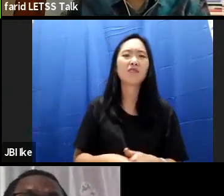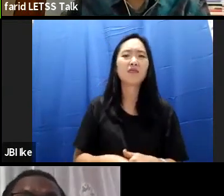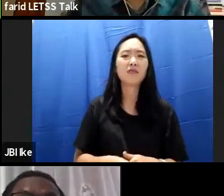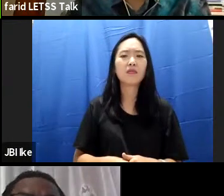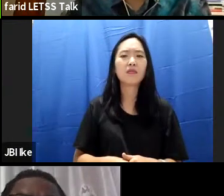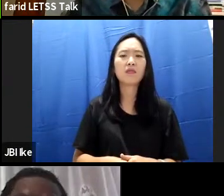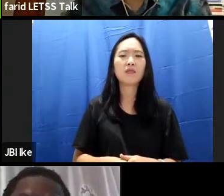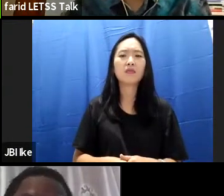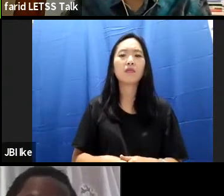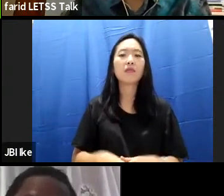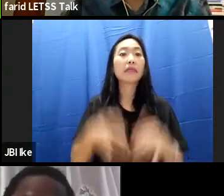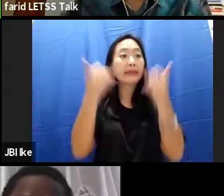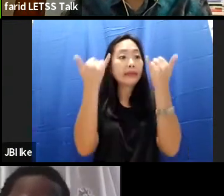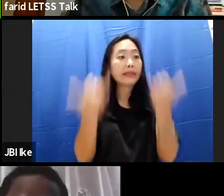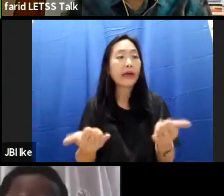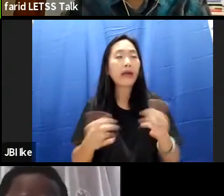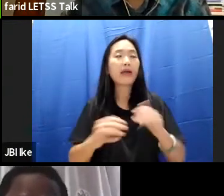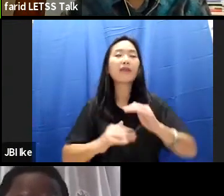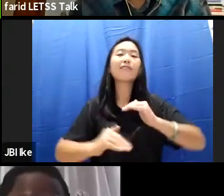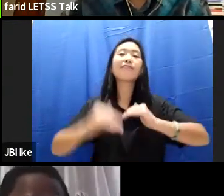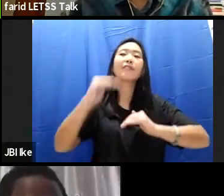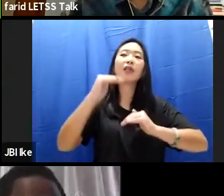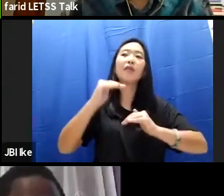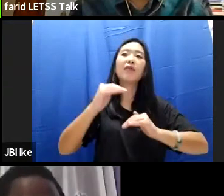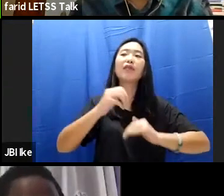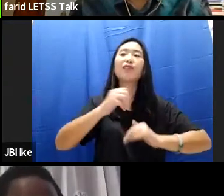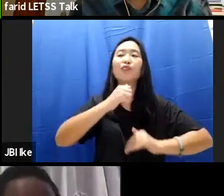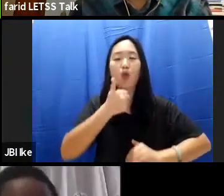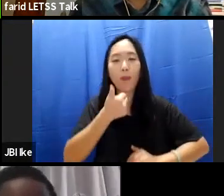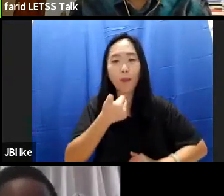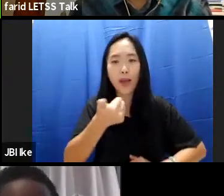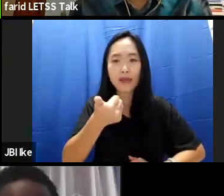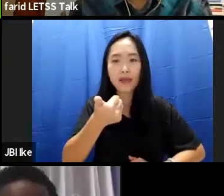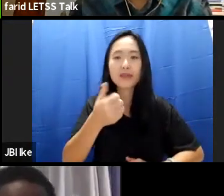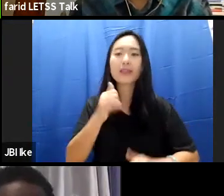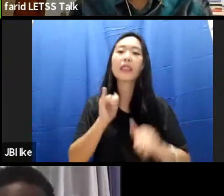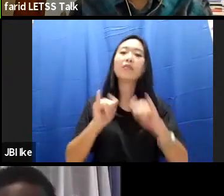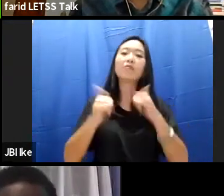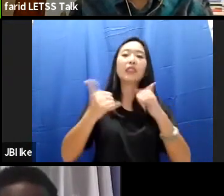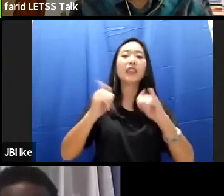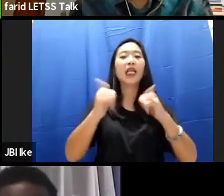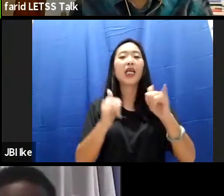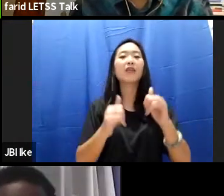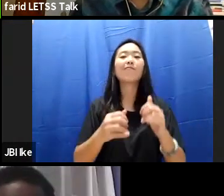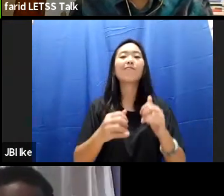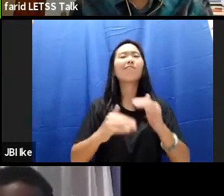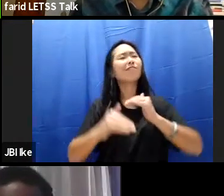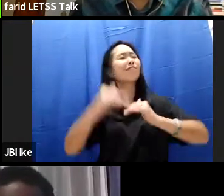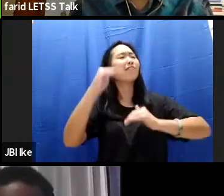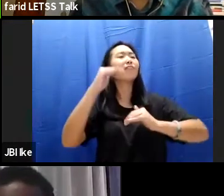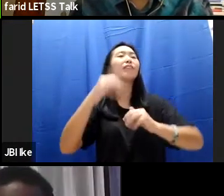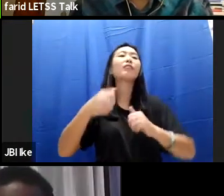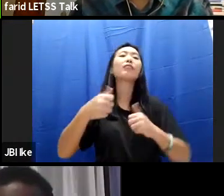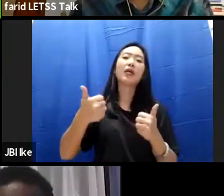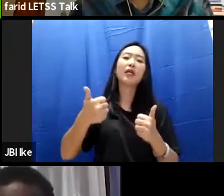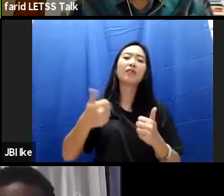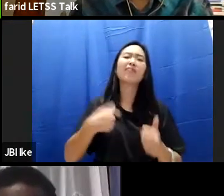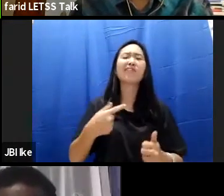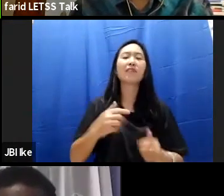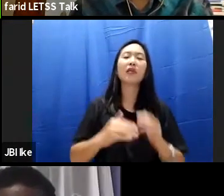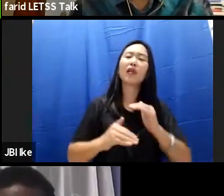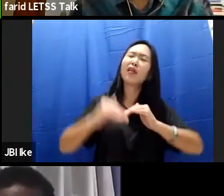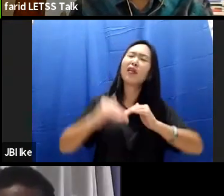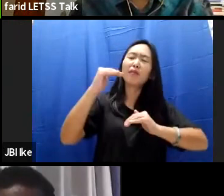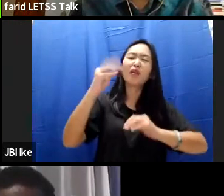gitu ya, lebih soft ininya bah. Bercanda juga kadang masih lah ya yang seperti itu apa yang mungkin kita pahami bagaimana bercanda-bercanda